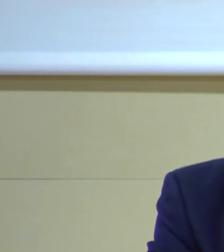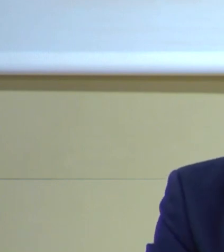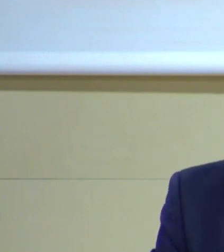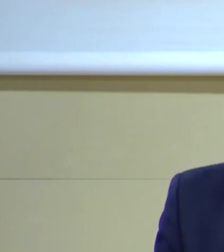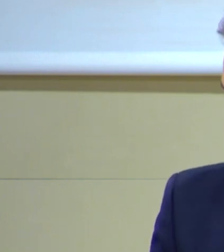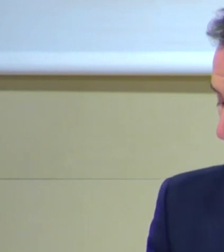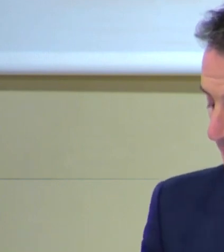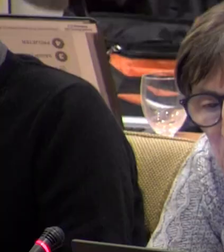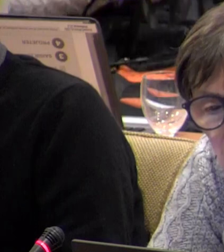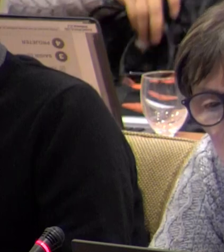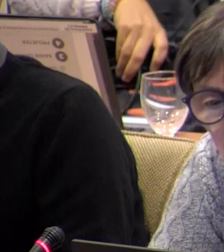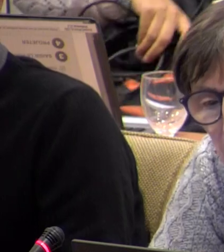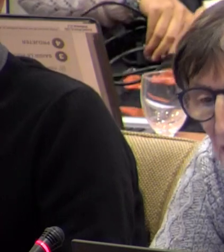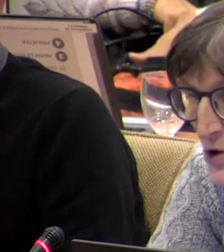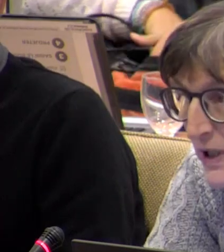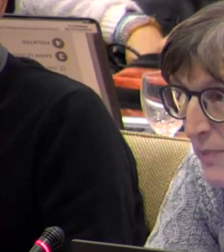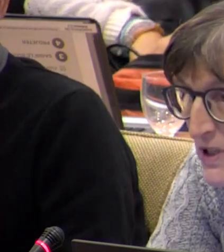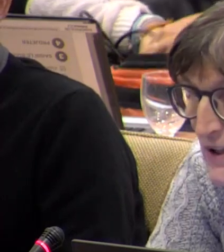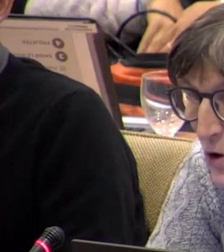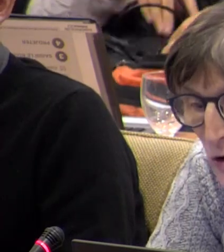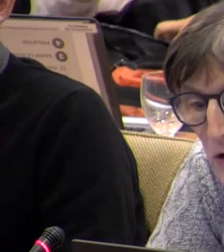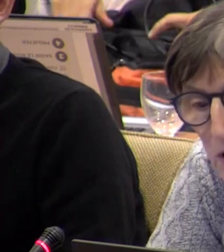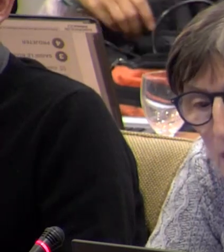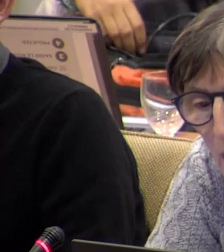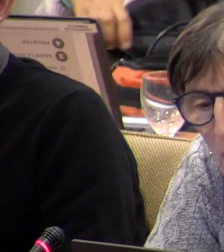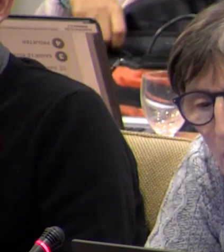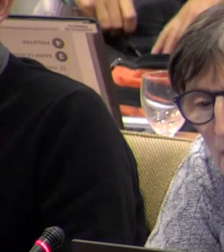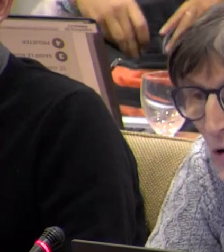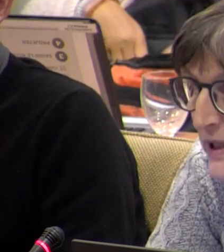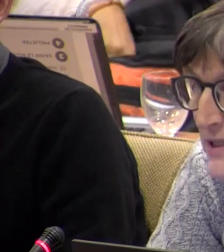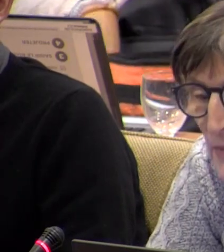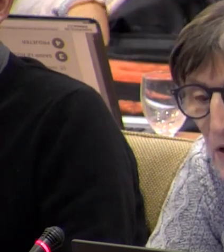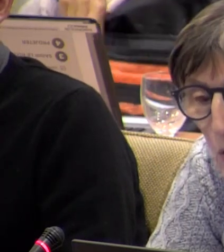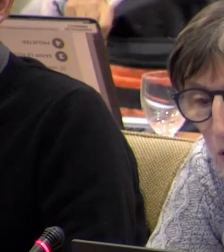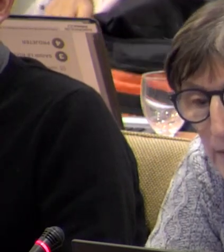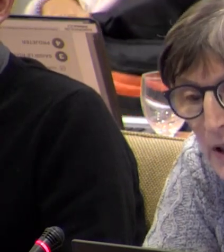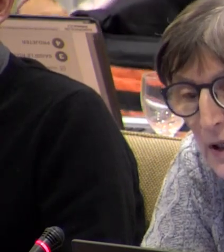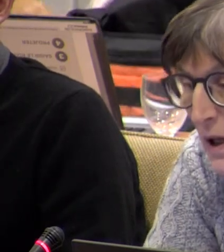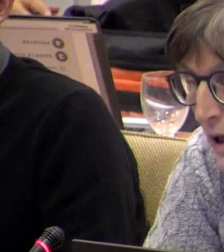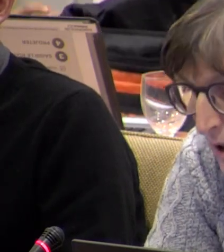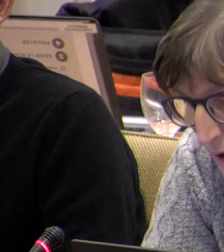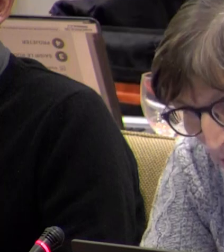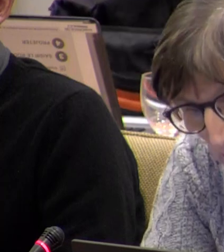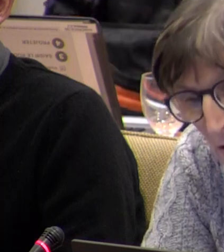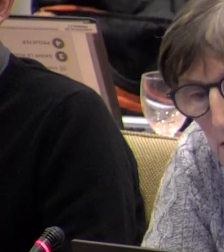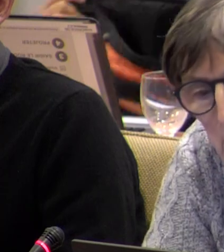remarque ce qui concerne la réfection de la place victor hugo un million quatre cent mille euros